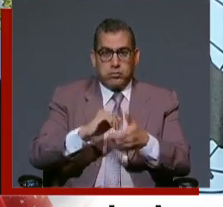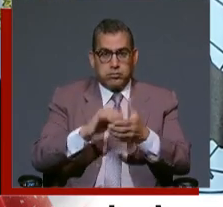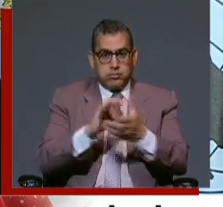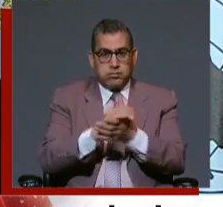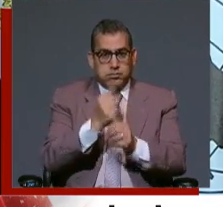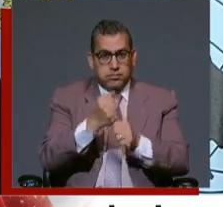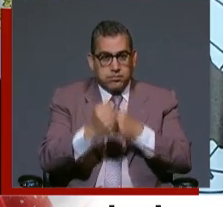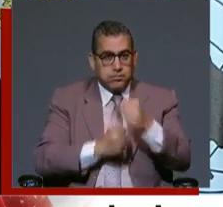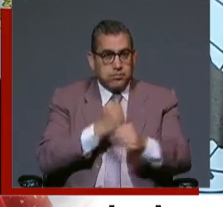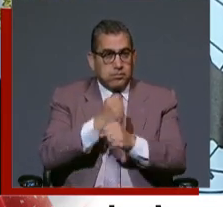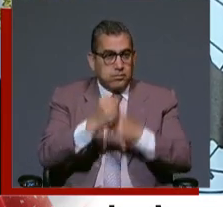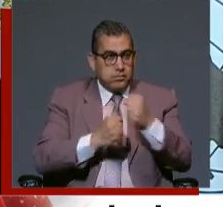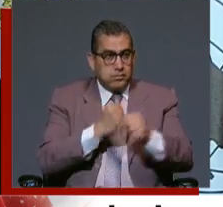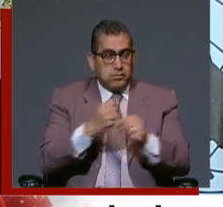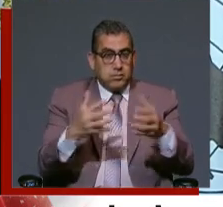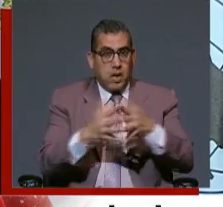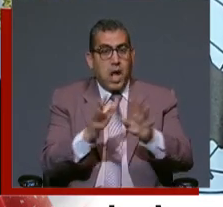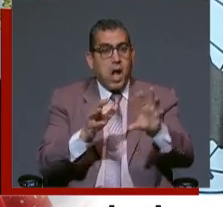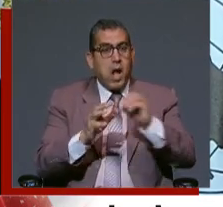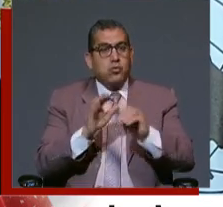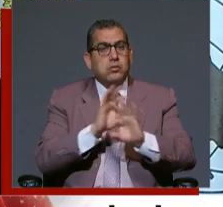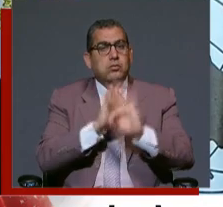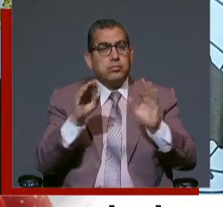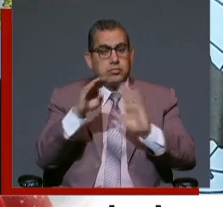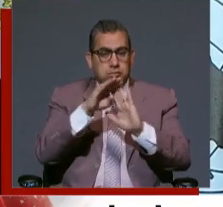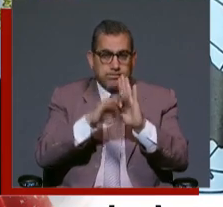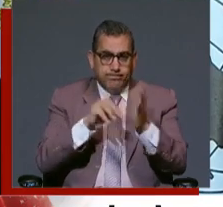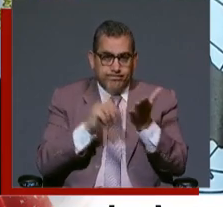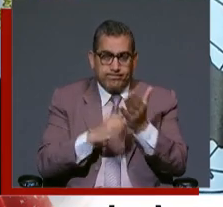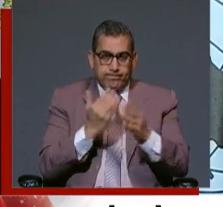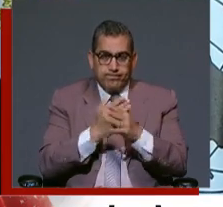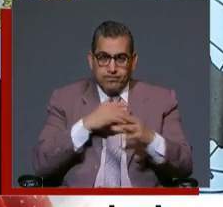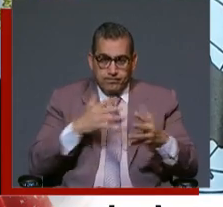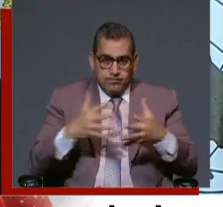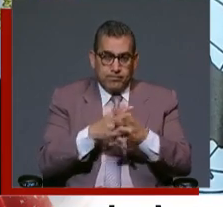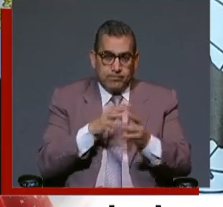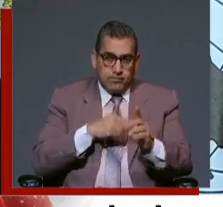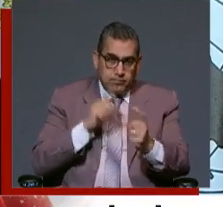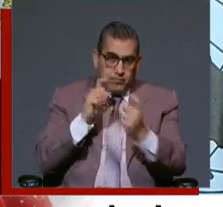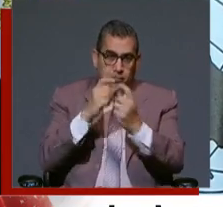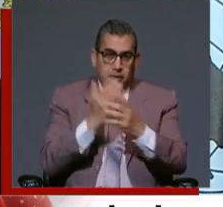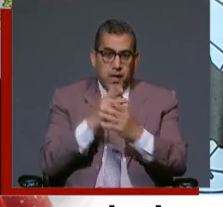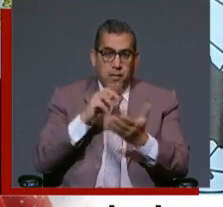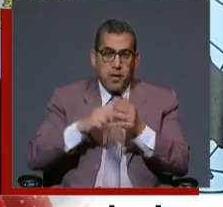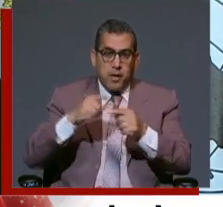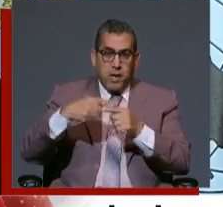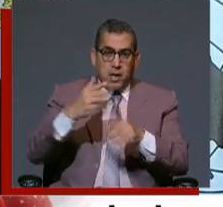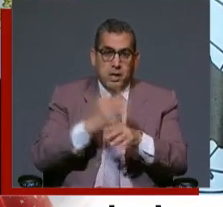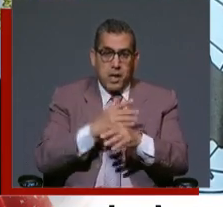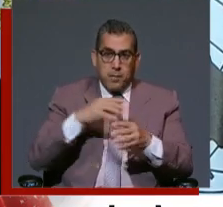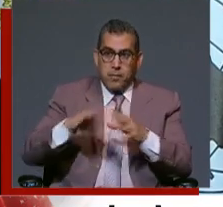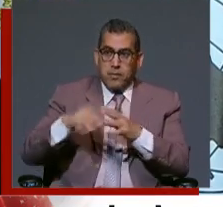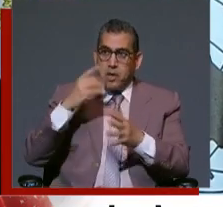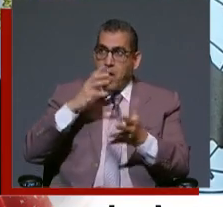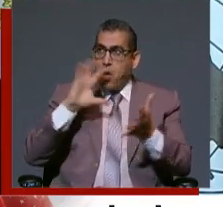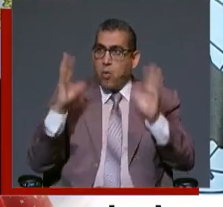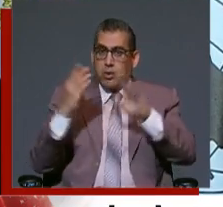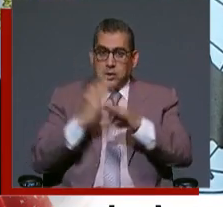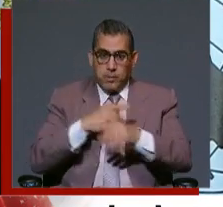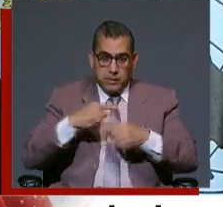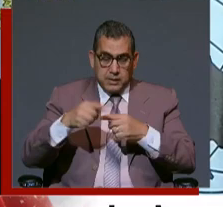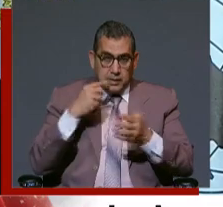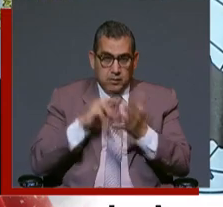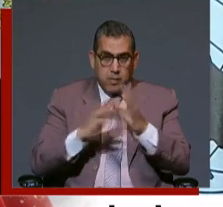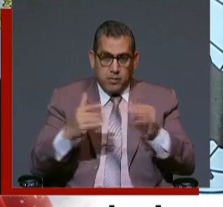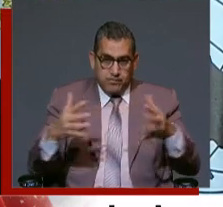الرامية إلى اتخاذ كافة الإجراءات والتدابير الكفيلة بالحد من الأثار السلبية لتلك المتغيرات، وهو الأمر